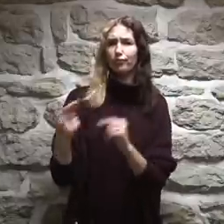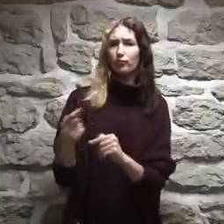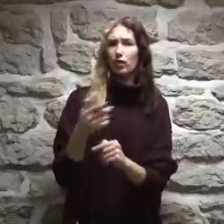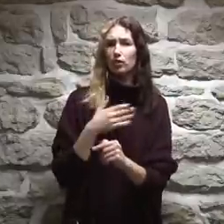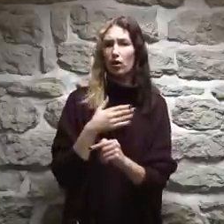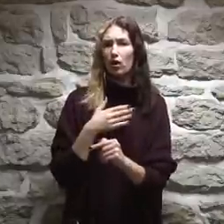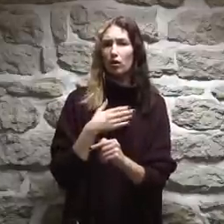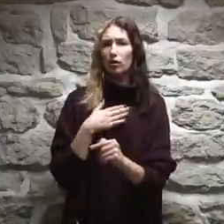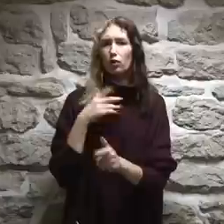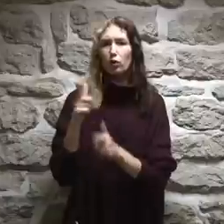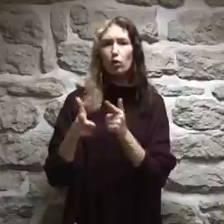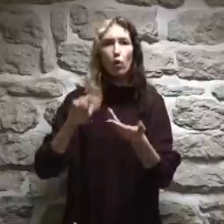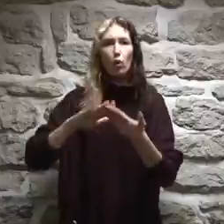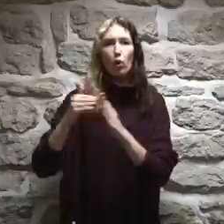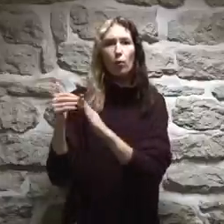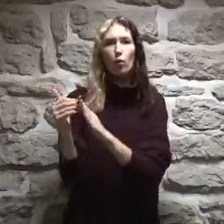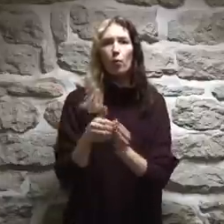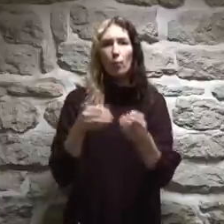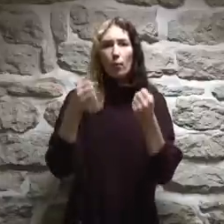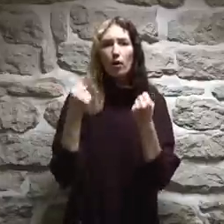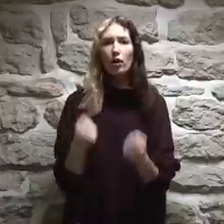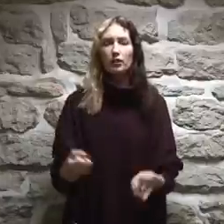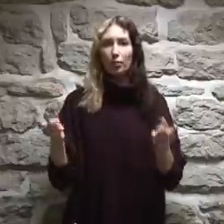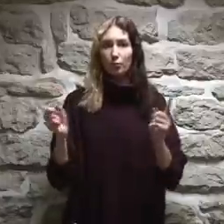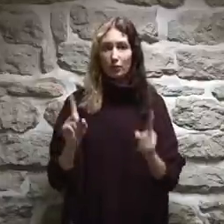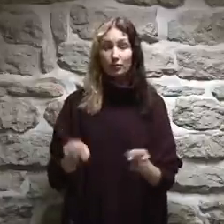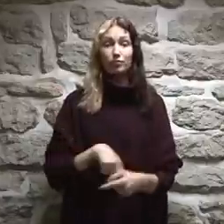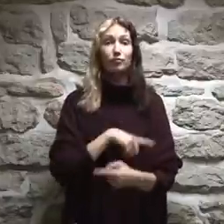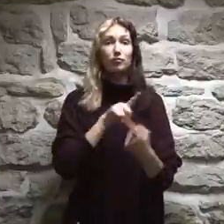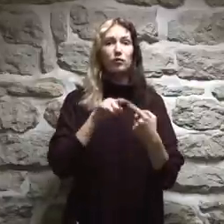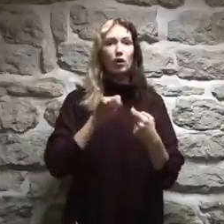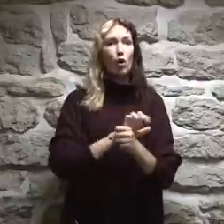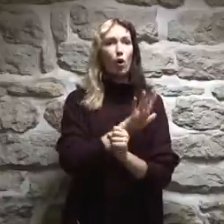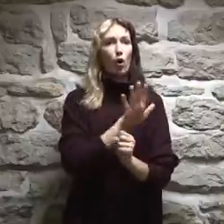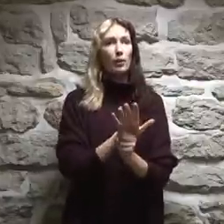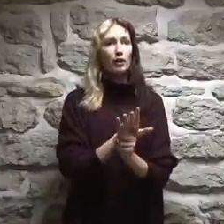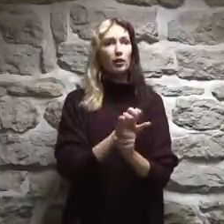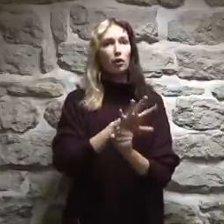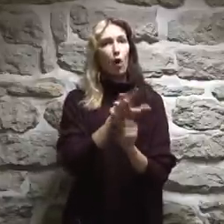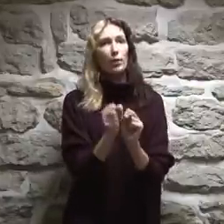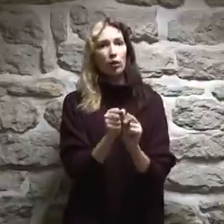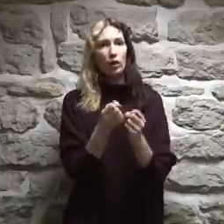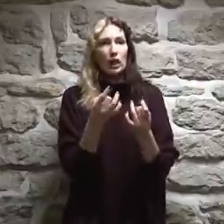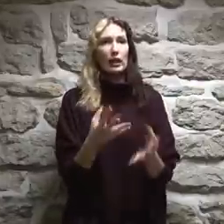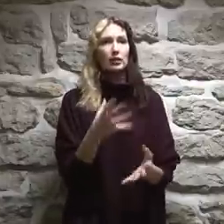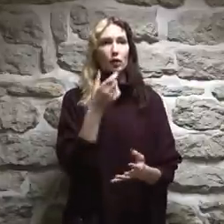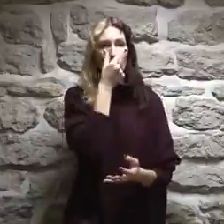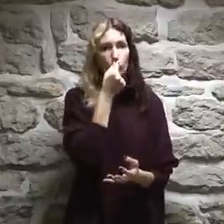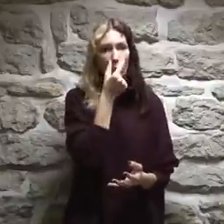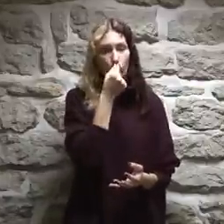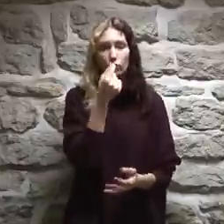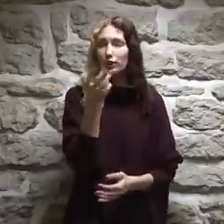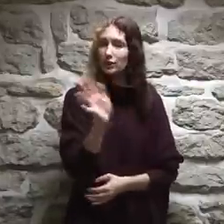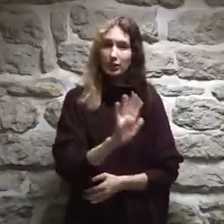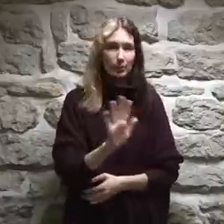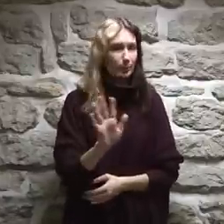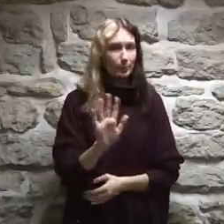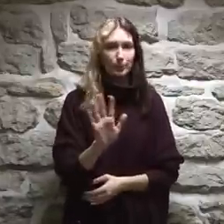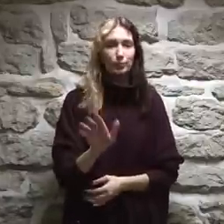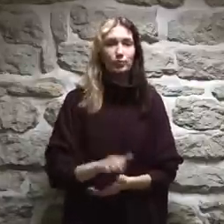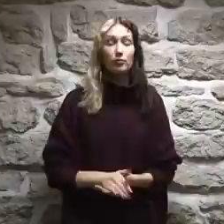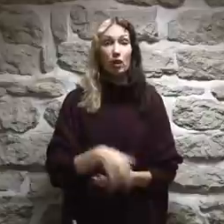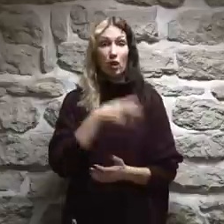olukorda raskendavad. Esimene müüt on see, et omikron on lihtsalt nohu. See ei vasta tõele. Kui me